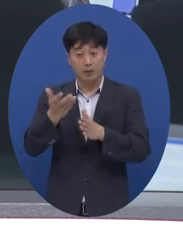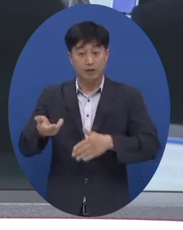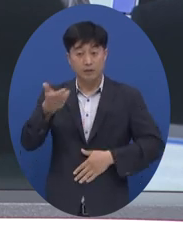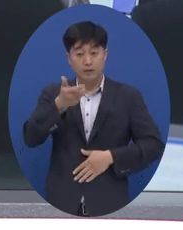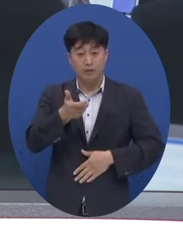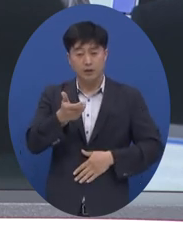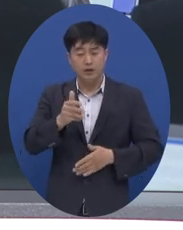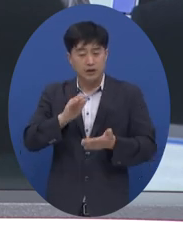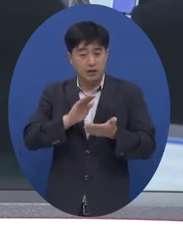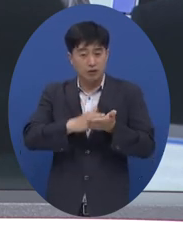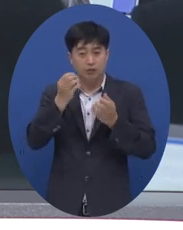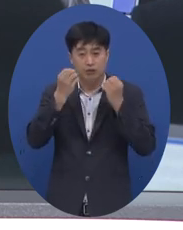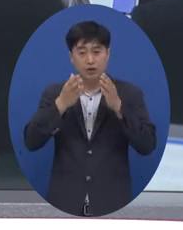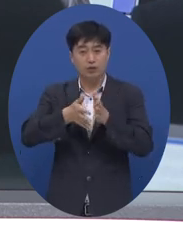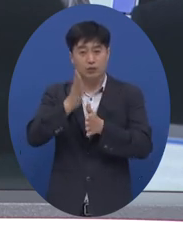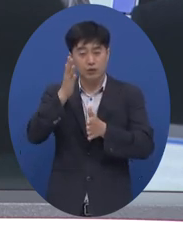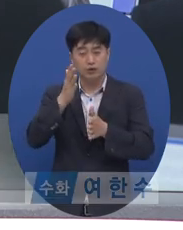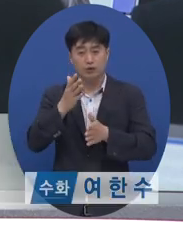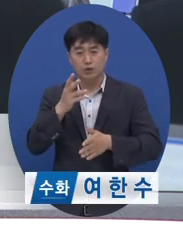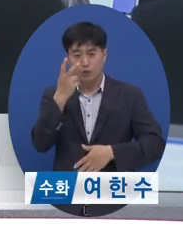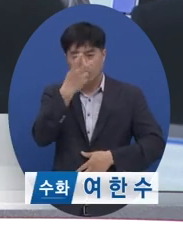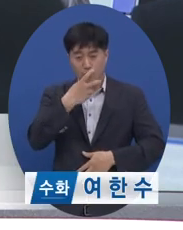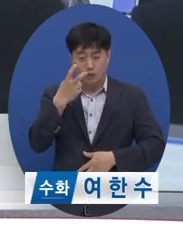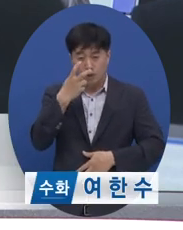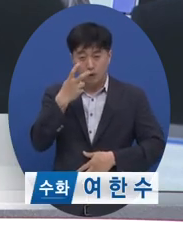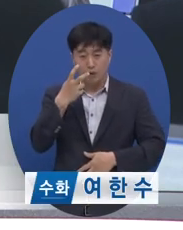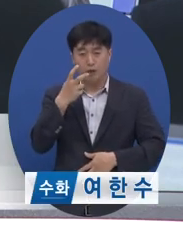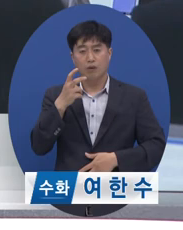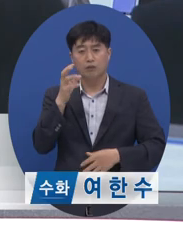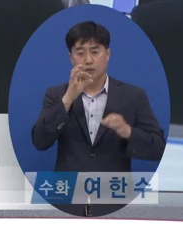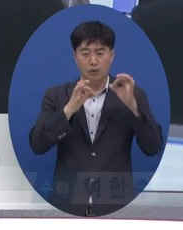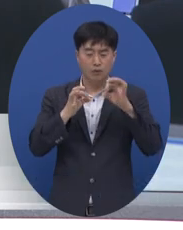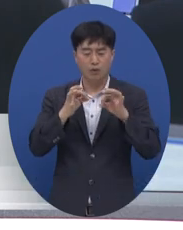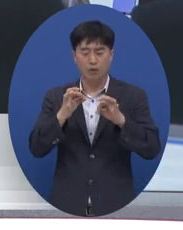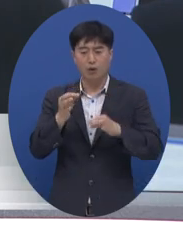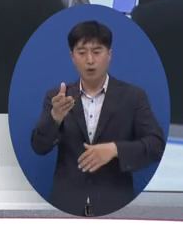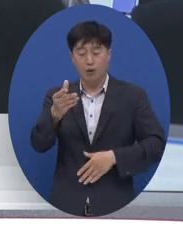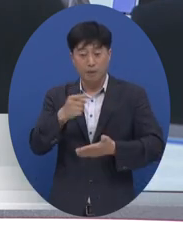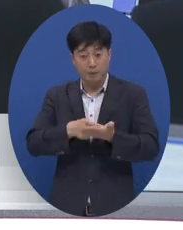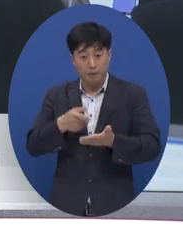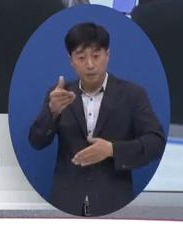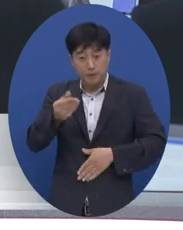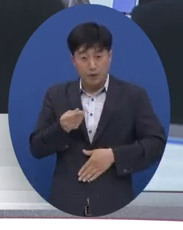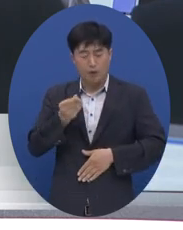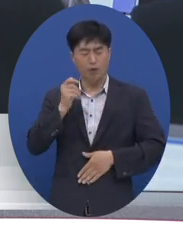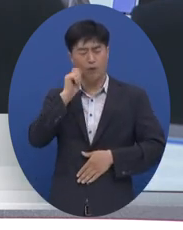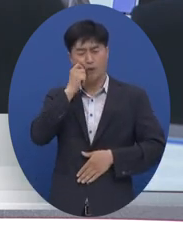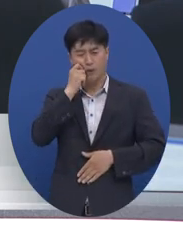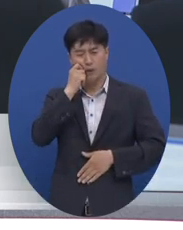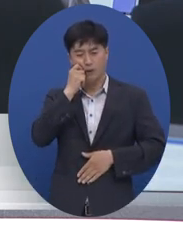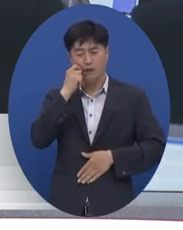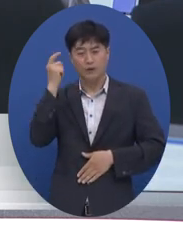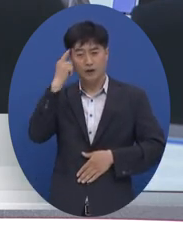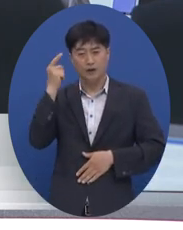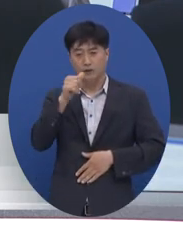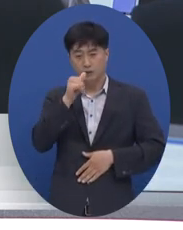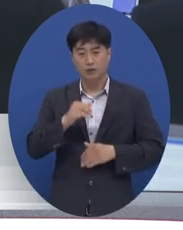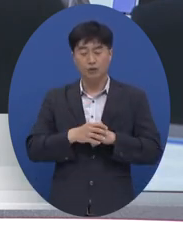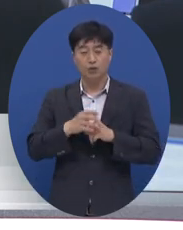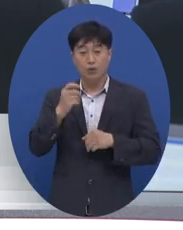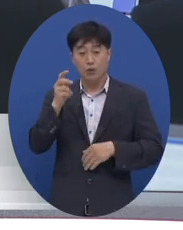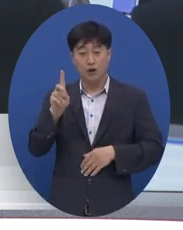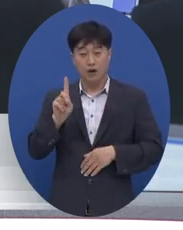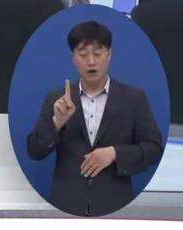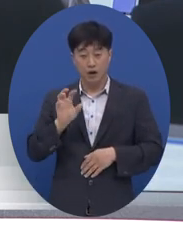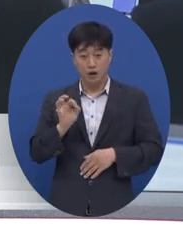아파트 들어갈 때 소위 핫한 신도시 알아보다 빚내서 장만하기엔 엄두가 좀안 난다 하시는 분들 있으실 텐데요. 경기도가